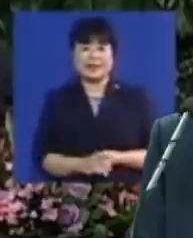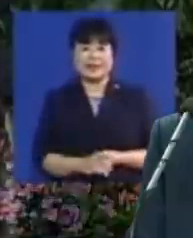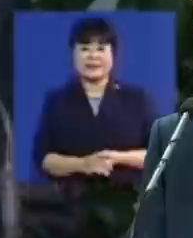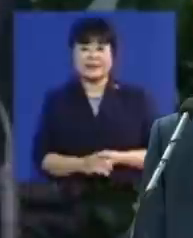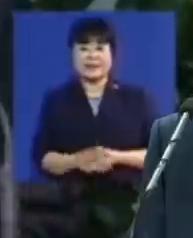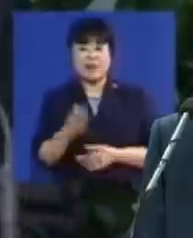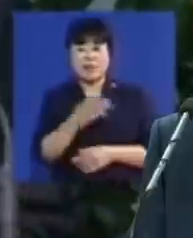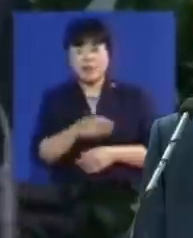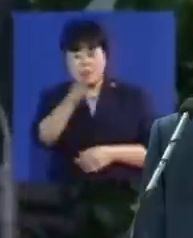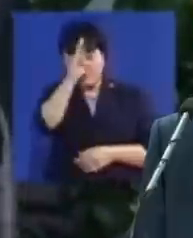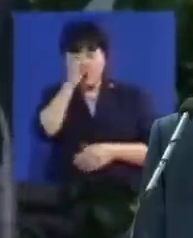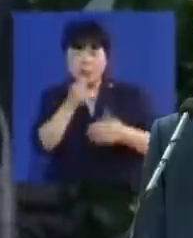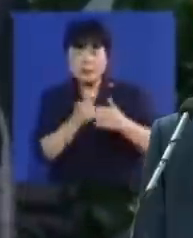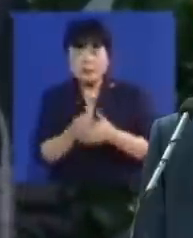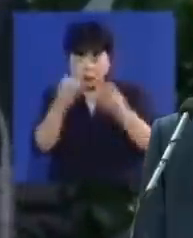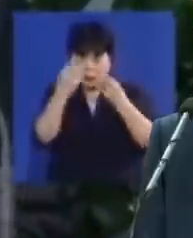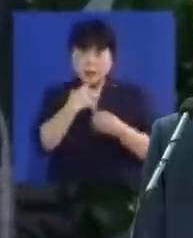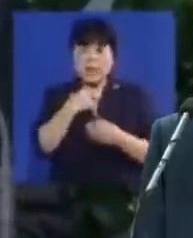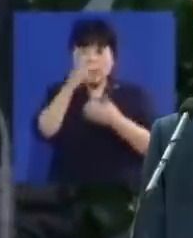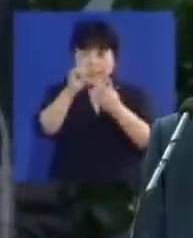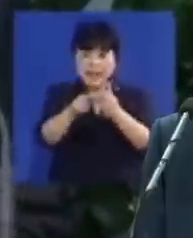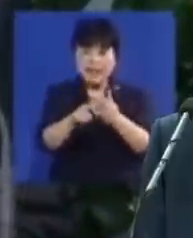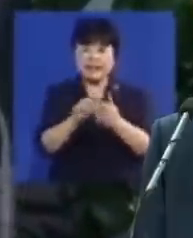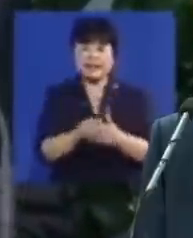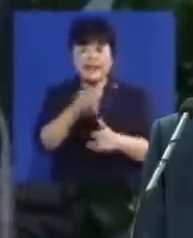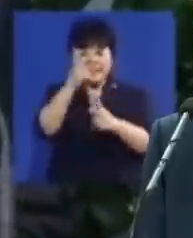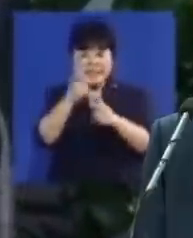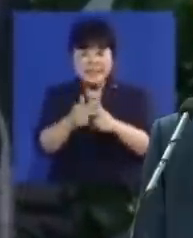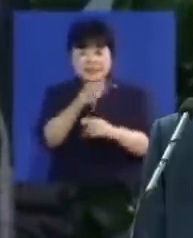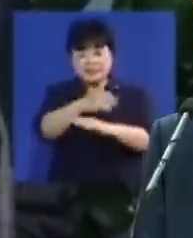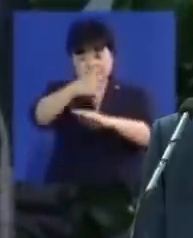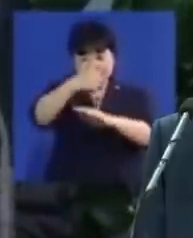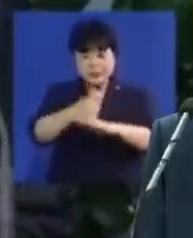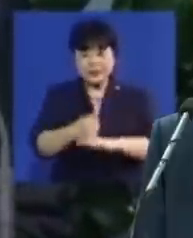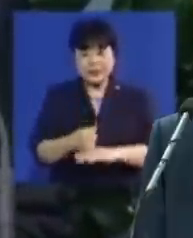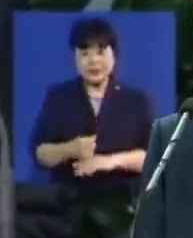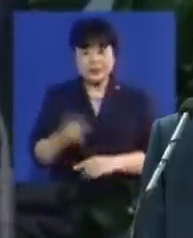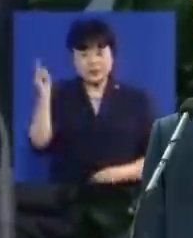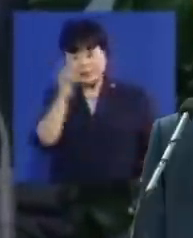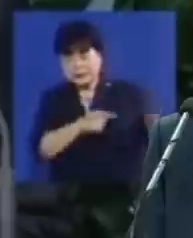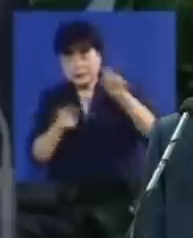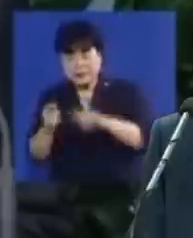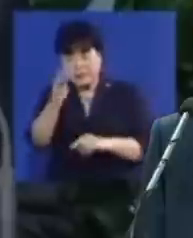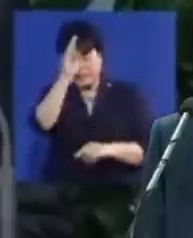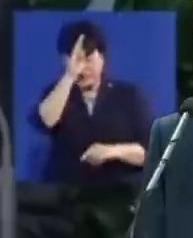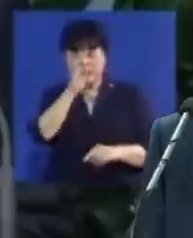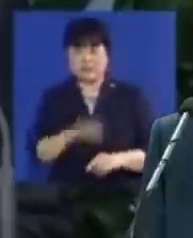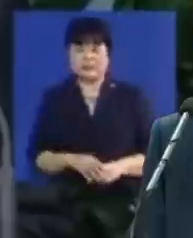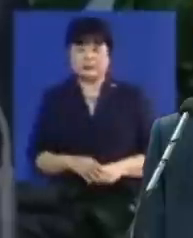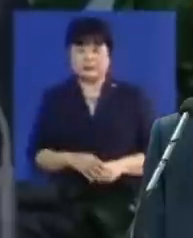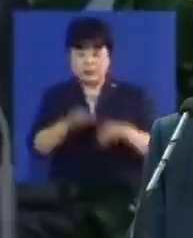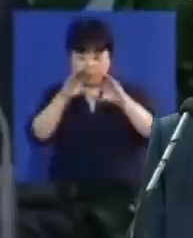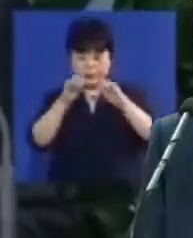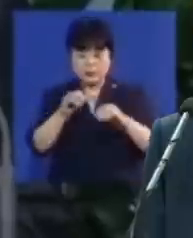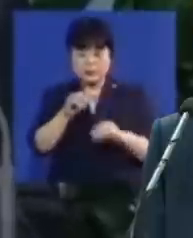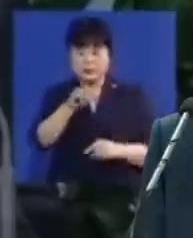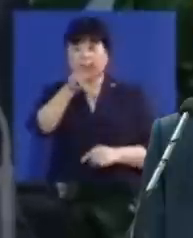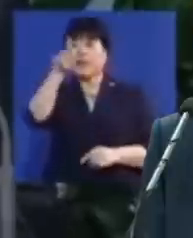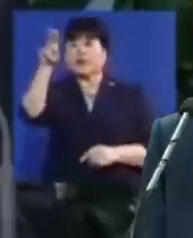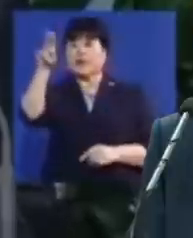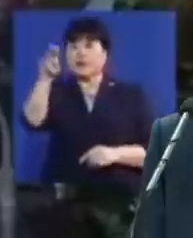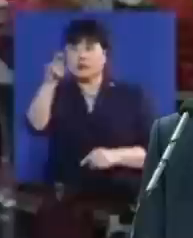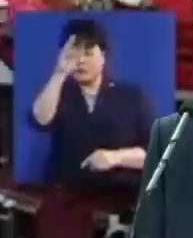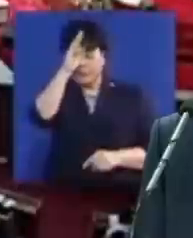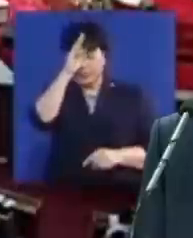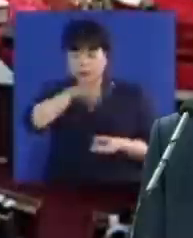심신의 질병으로 고통을 당하더라도 이 예수 그리스도의 채찍에 맞은 공로를 십자가에서 바라보면 주님의